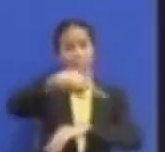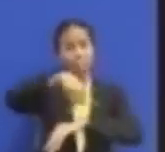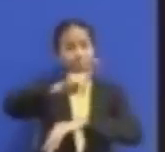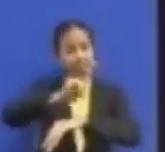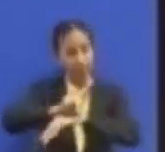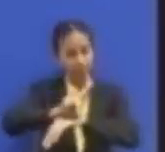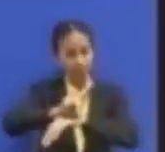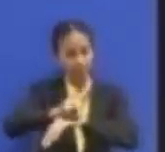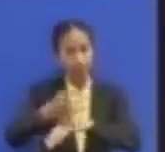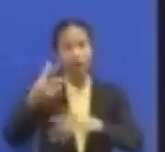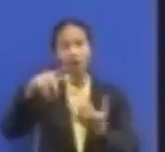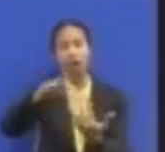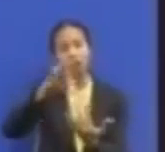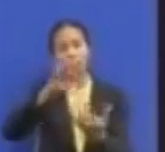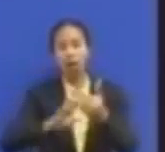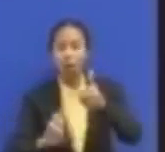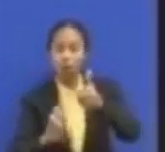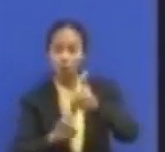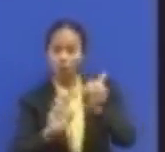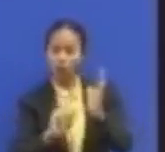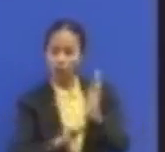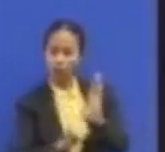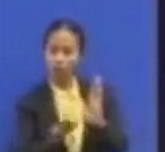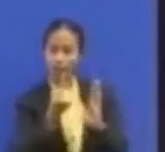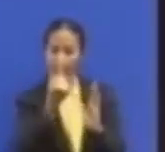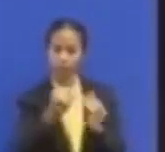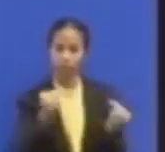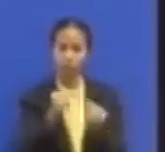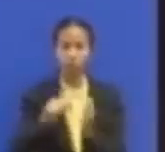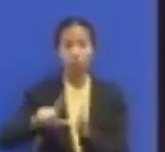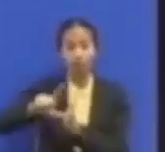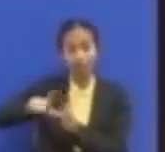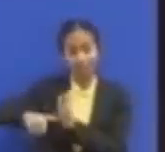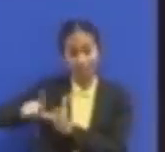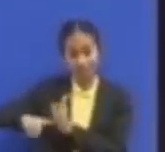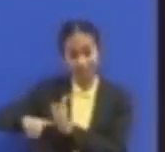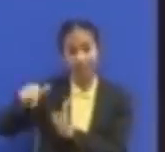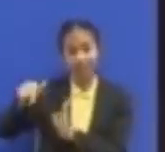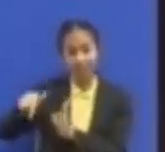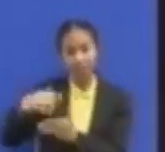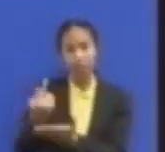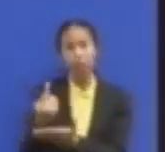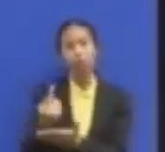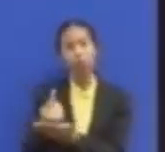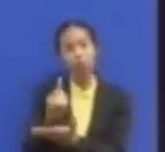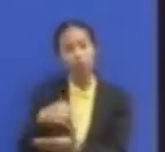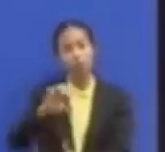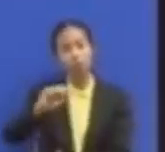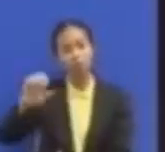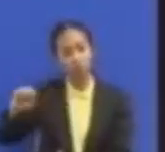องประธานสภาครั้งแรกให้เลขาธิการสภาผู้แทนราษฎรเชิญสม